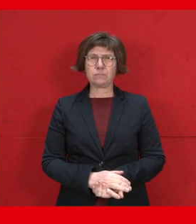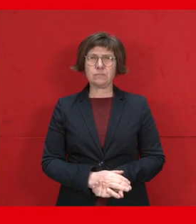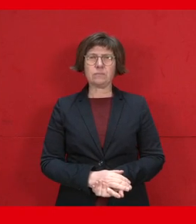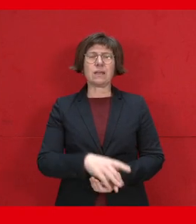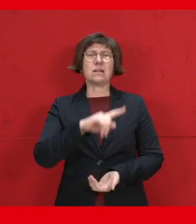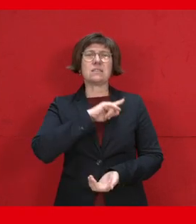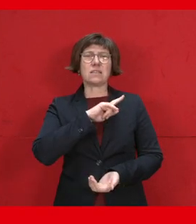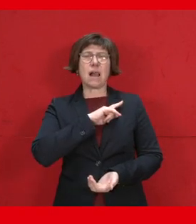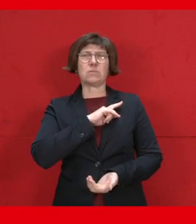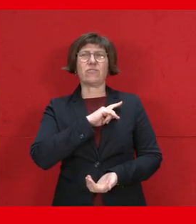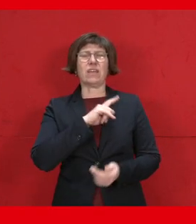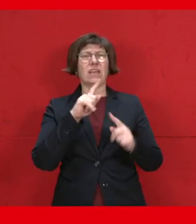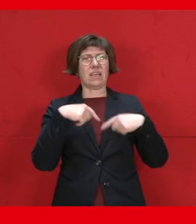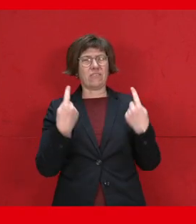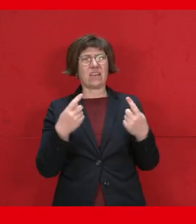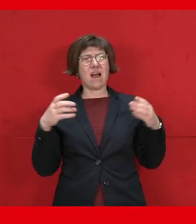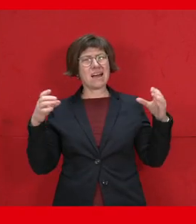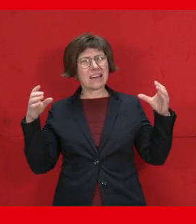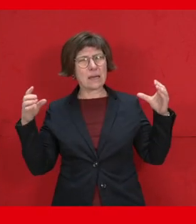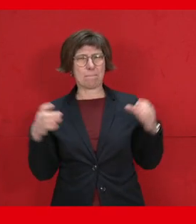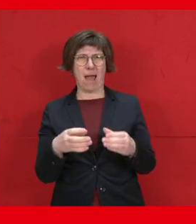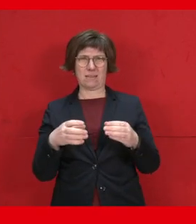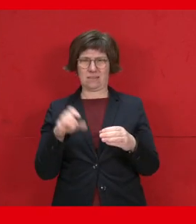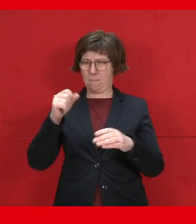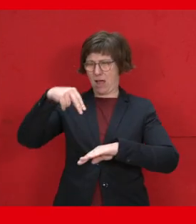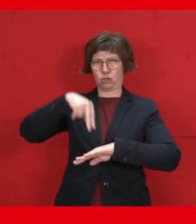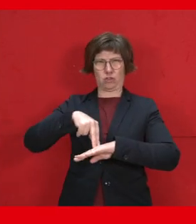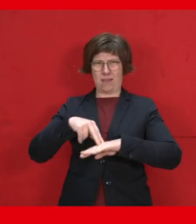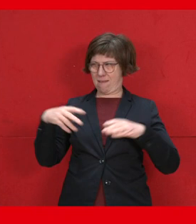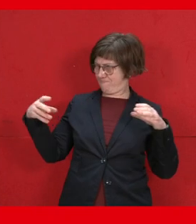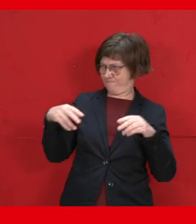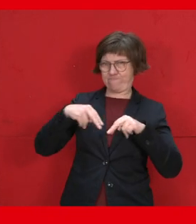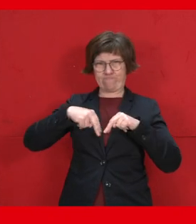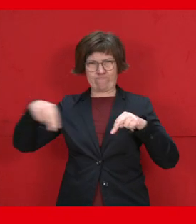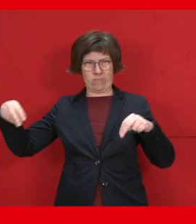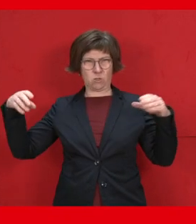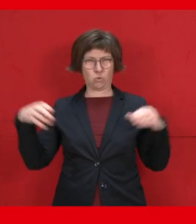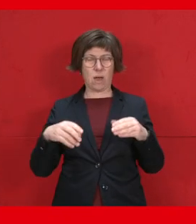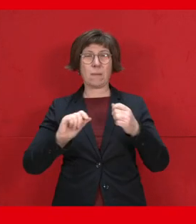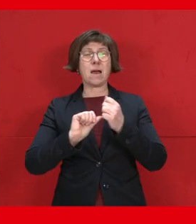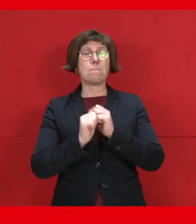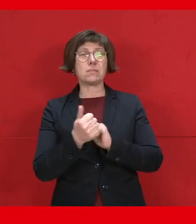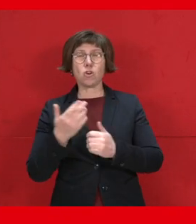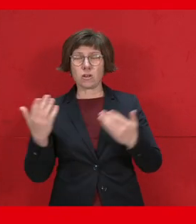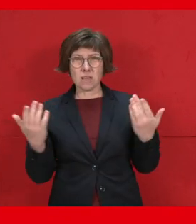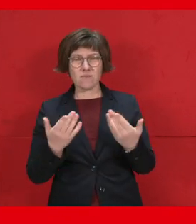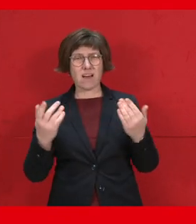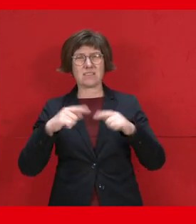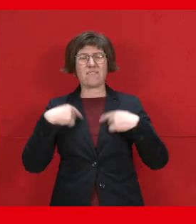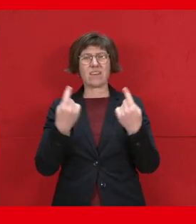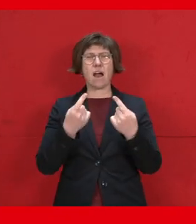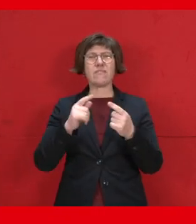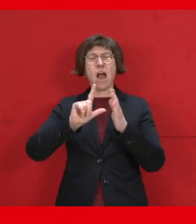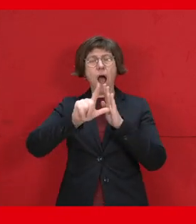Ja, ich freue mich, dass wir hier gemeinsam stehen, insbesondere vor dem Hintergrund, dass wir uns vor